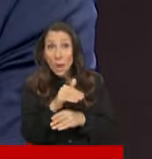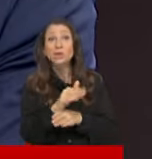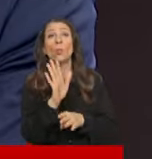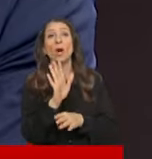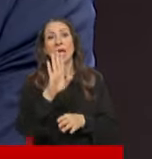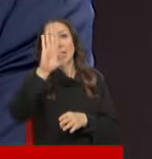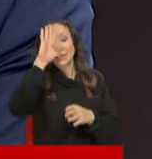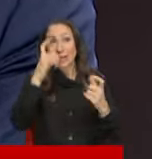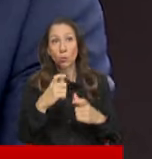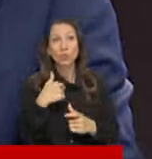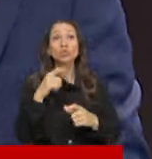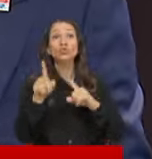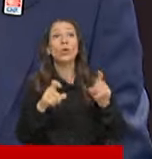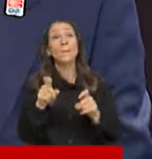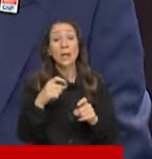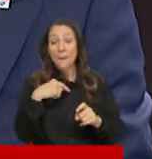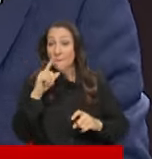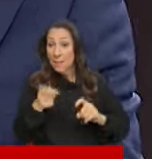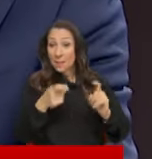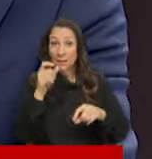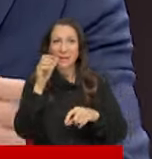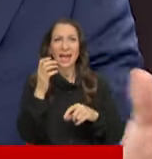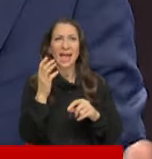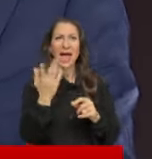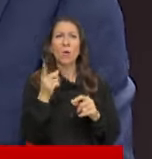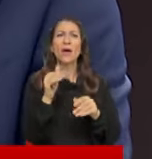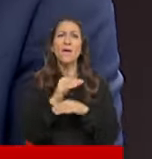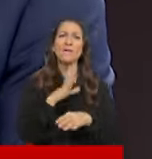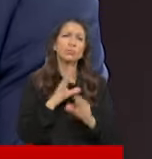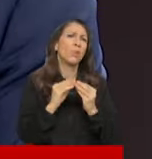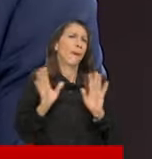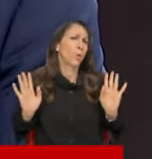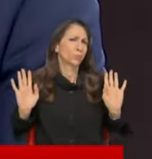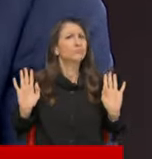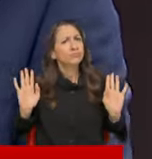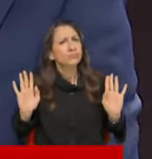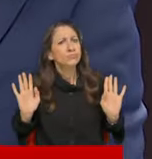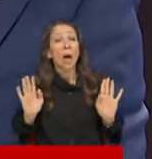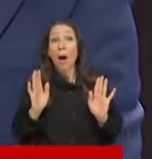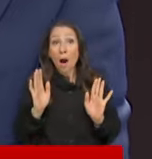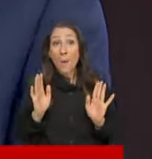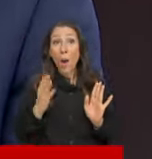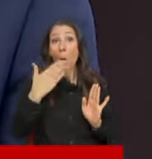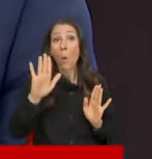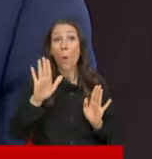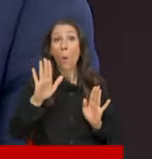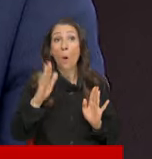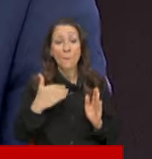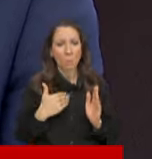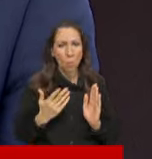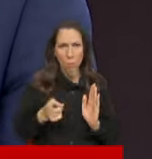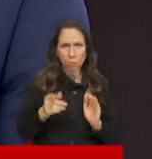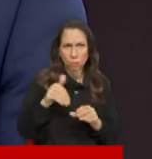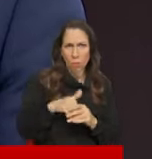diye istanbullulara sorduk tespit ettiğimiz Yani eğer orada yaşıyorsa bir problem yok zaten seçmenler ama Eee benim evimde